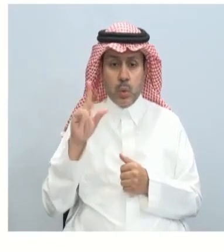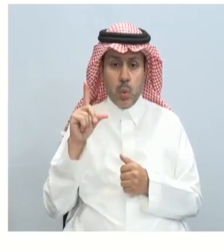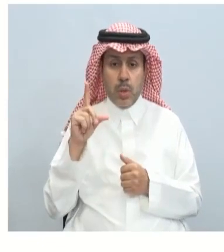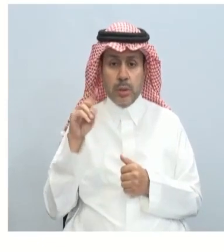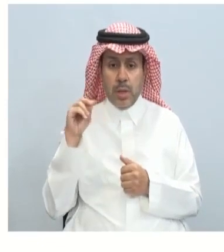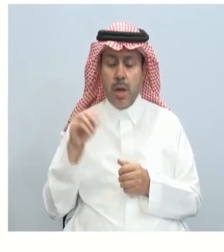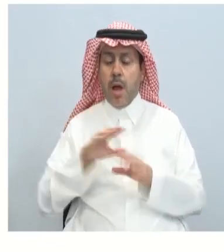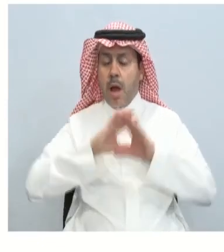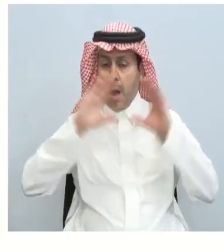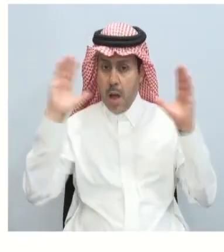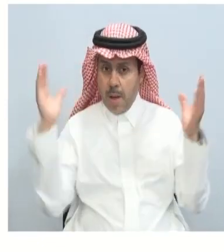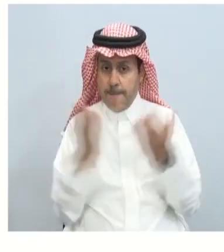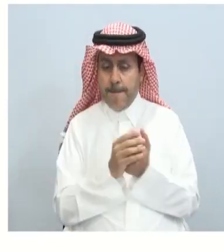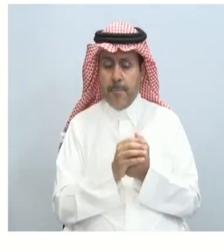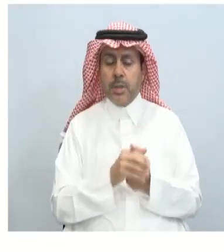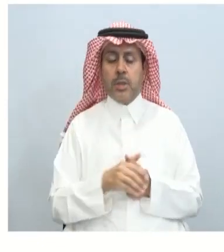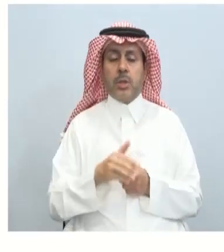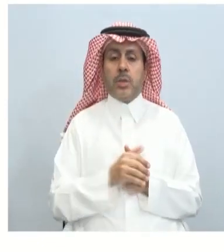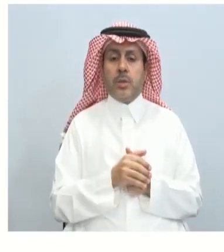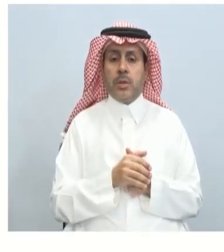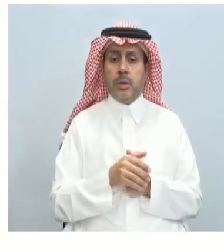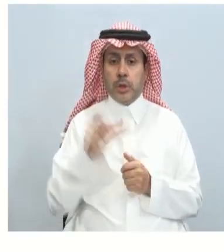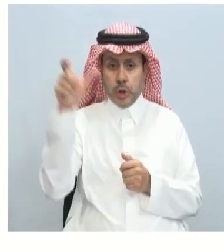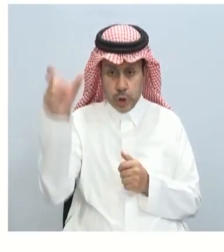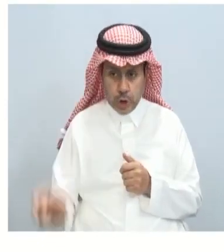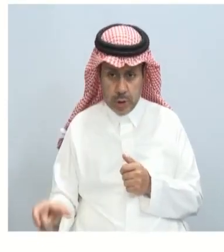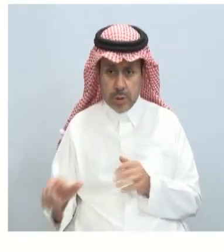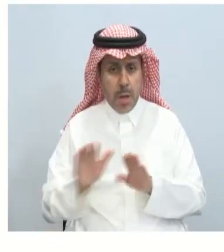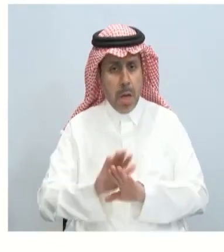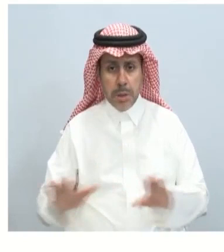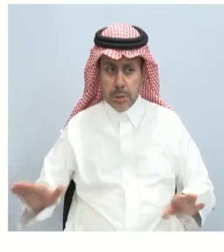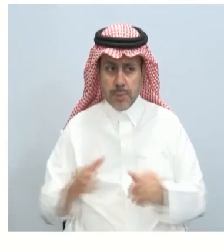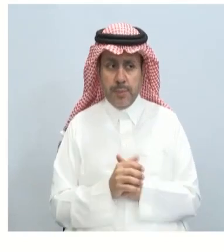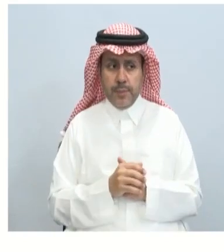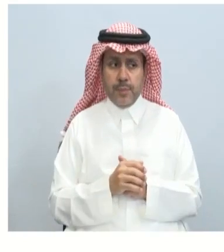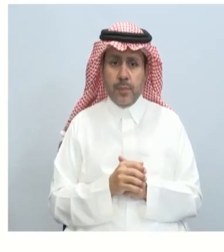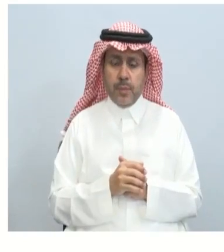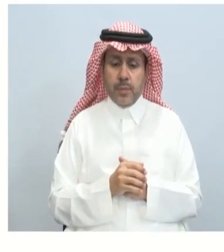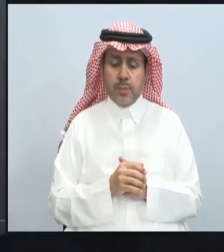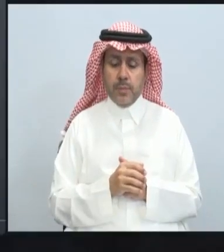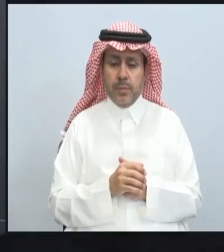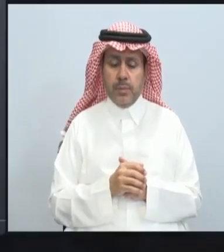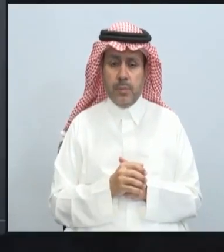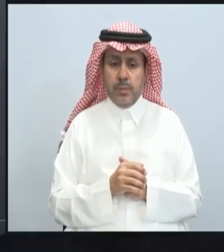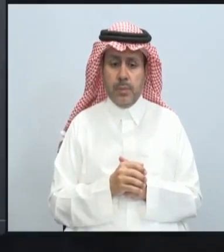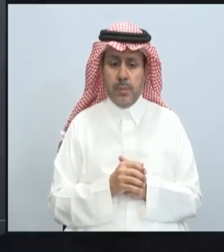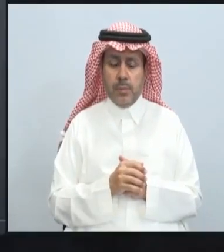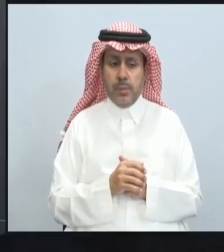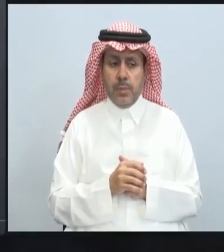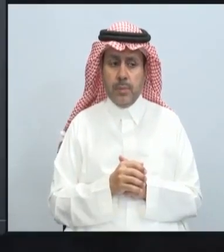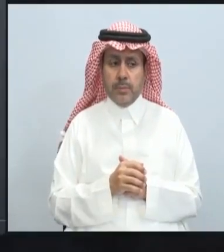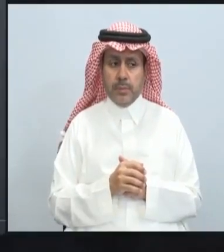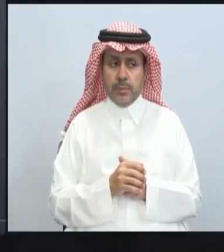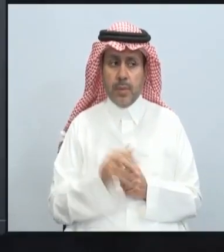ذات سياده وتاره اخرى تتصرف بوصفها شخصا عاديا شخصا عاديا فاذا هنا هنا